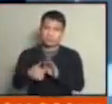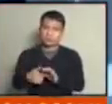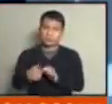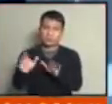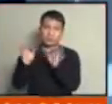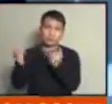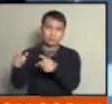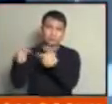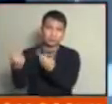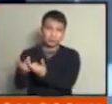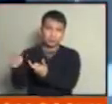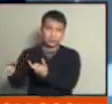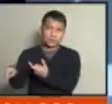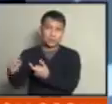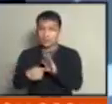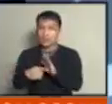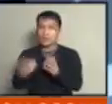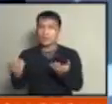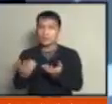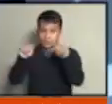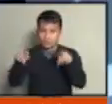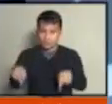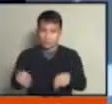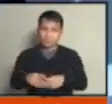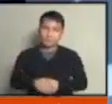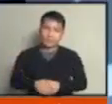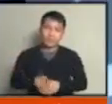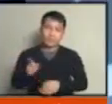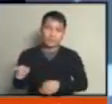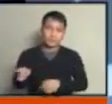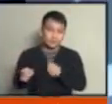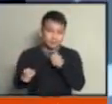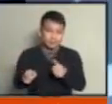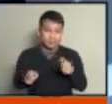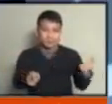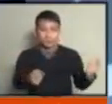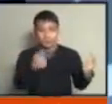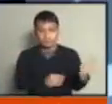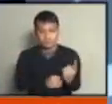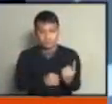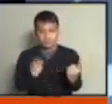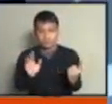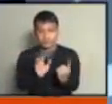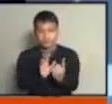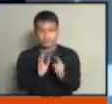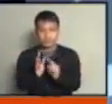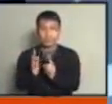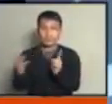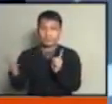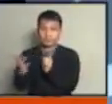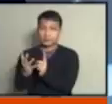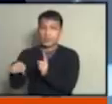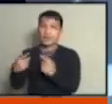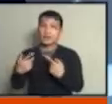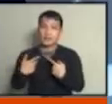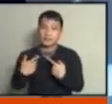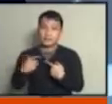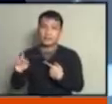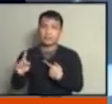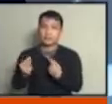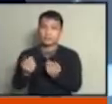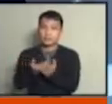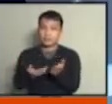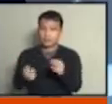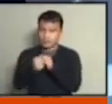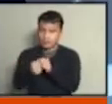po nila, grupo, naghahanap po ng mga apartment. Eh ngayon, nagkataon po na nasa lubong daw po niya, meron din siya po